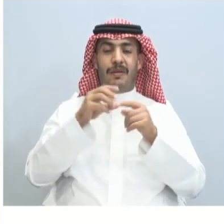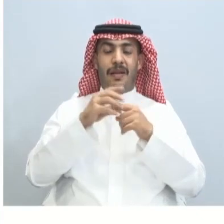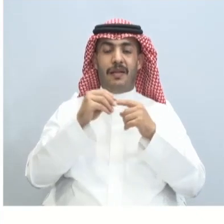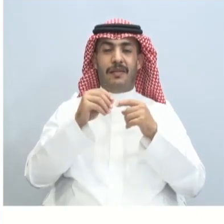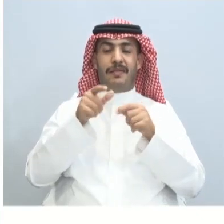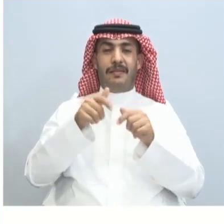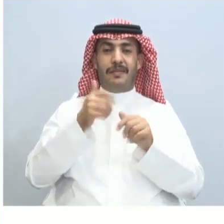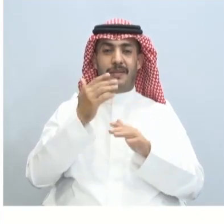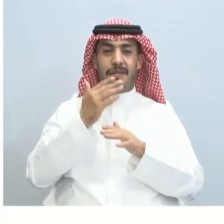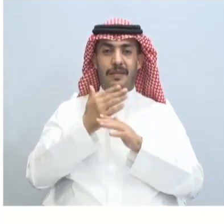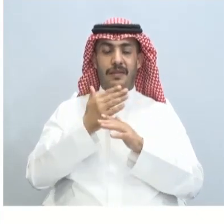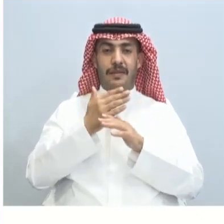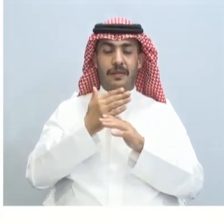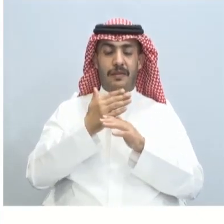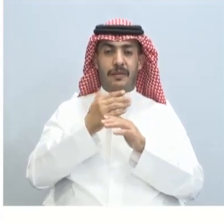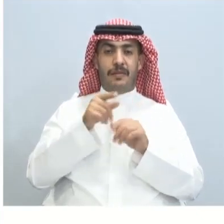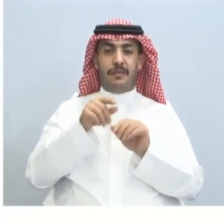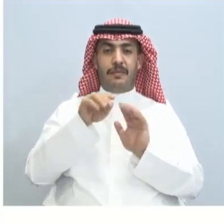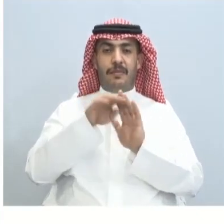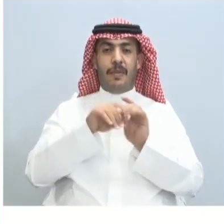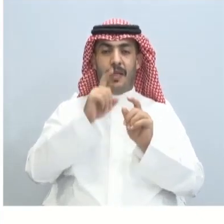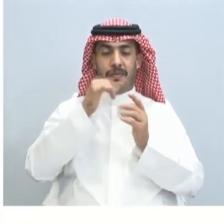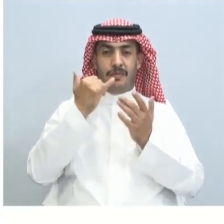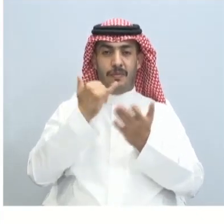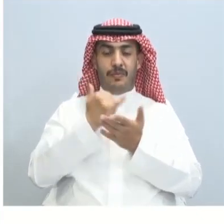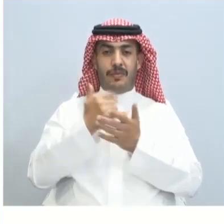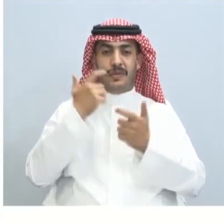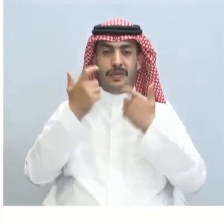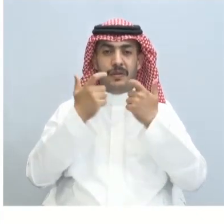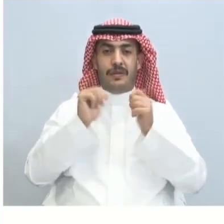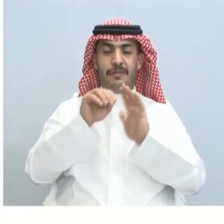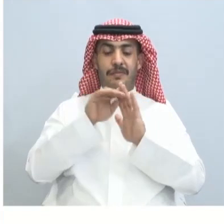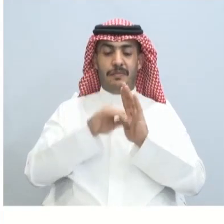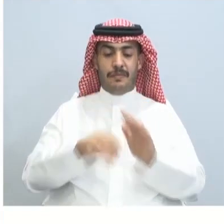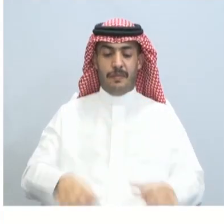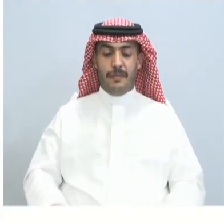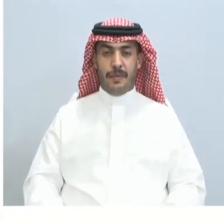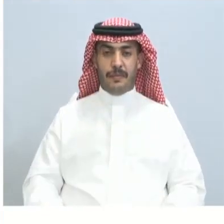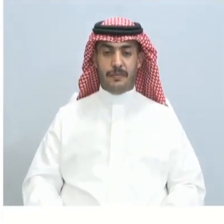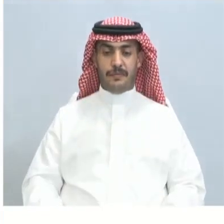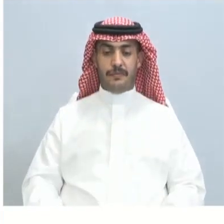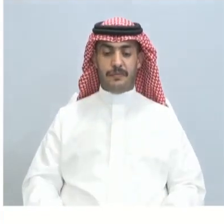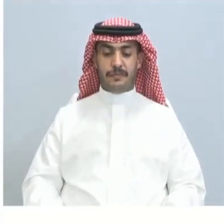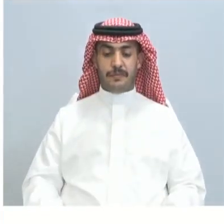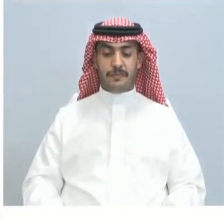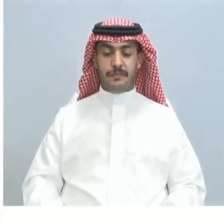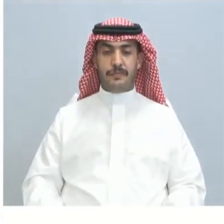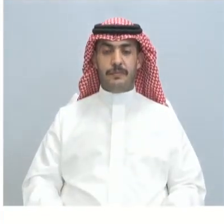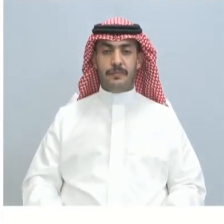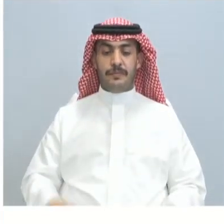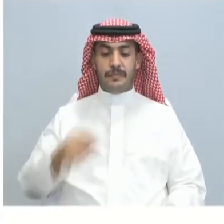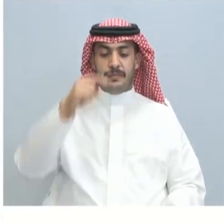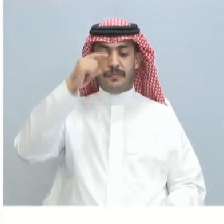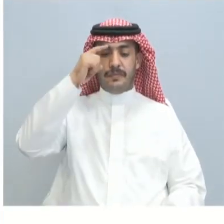البيانات وهذا يدل على ان لا يوجد رقابه في المنظمه او لا يوجد متابعه واذا وقعنا في